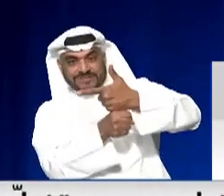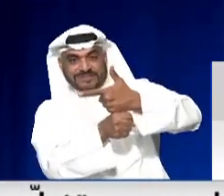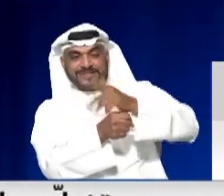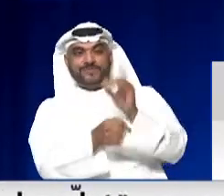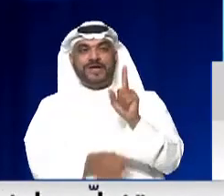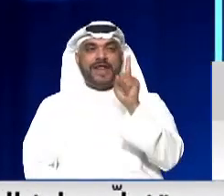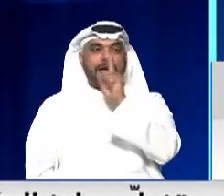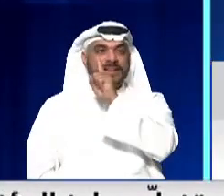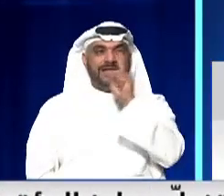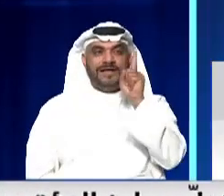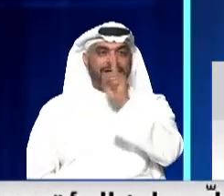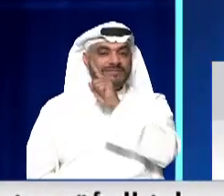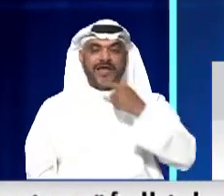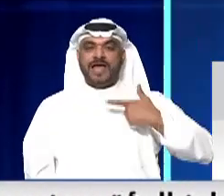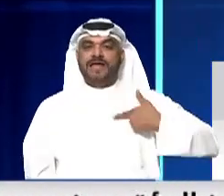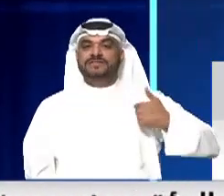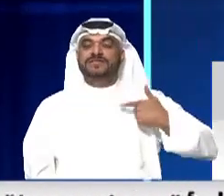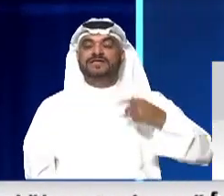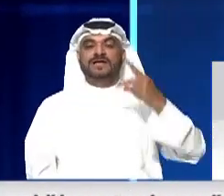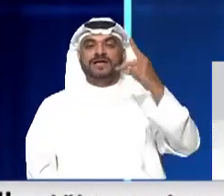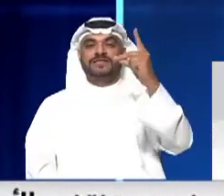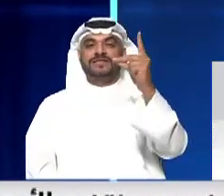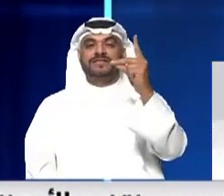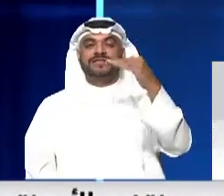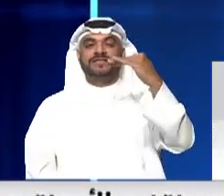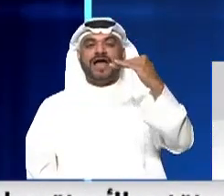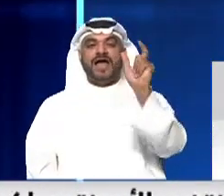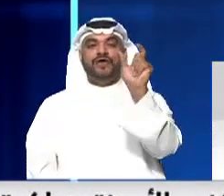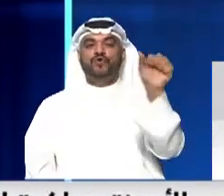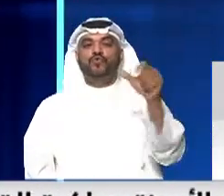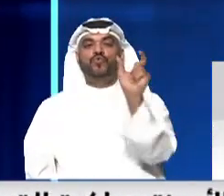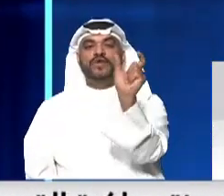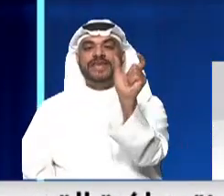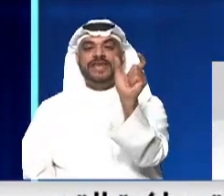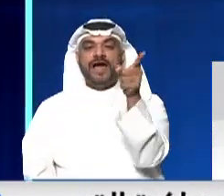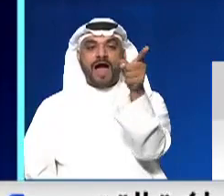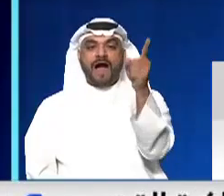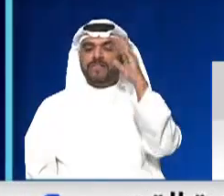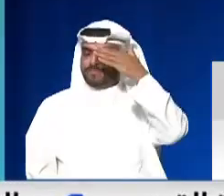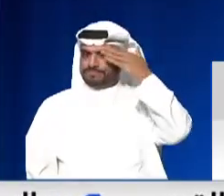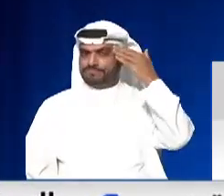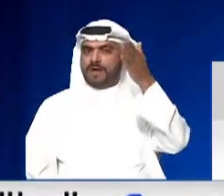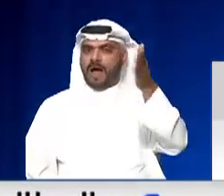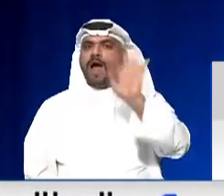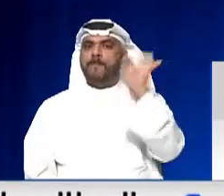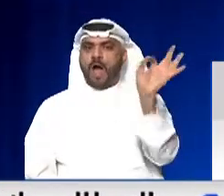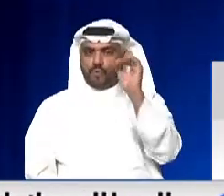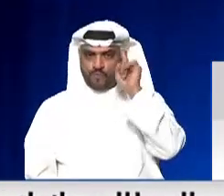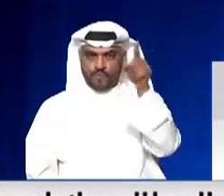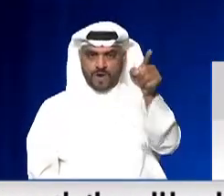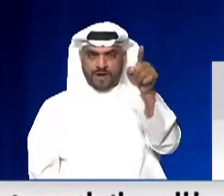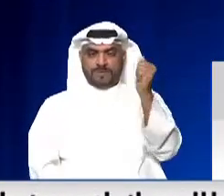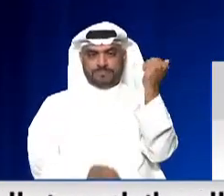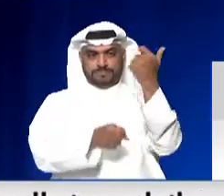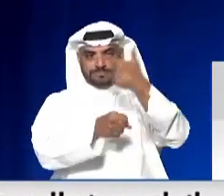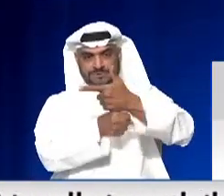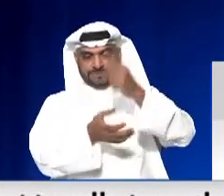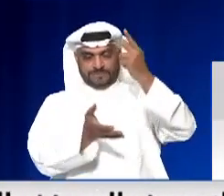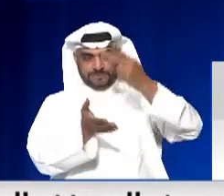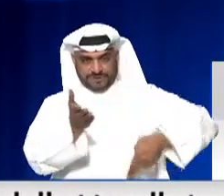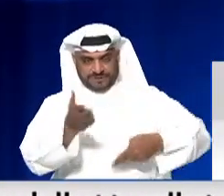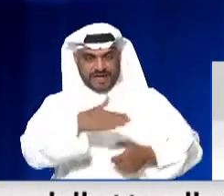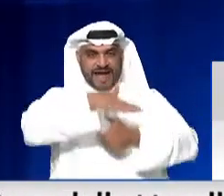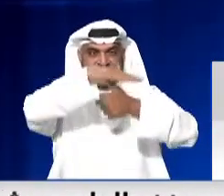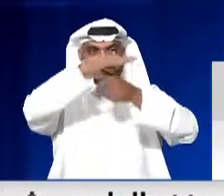صدور المرسوم الأميري من لدن أخيه حضرة صاحب السمو الشيخ محمد بن زايد آل نهيان رئيس دولة الإمارات